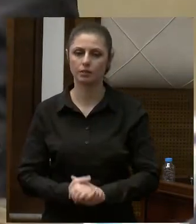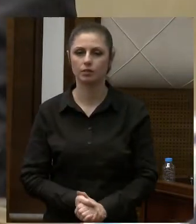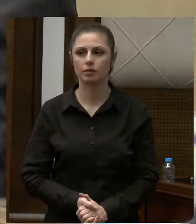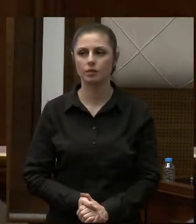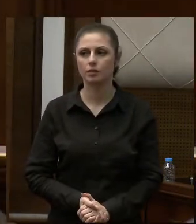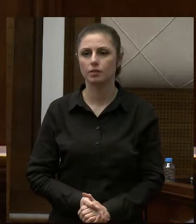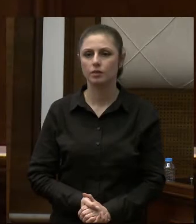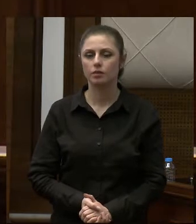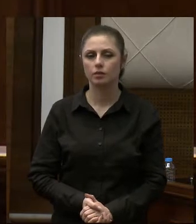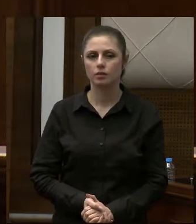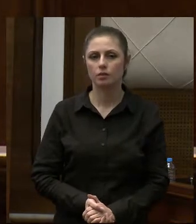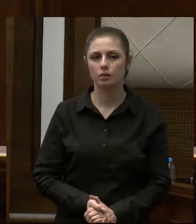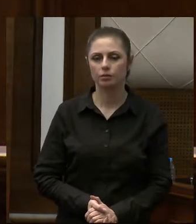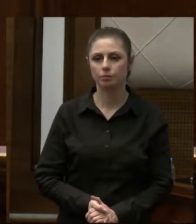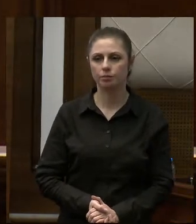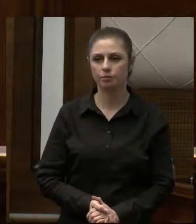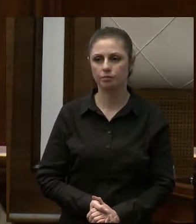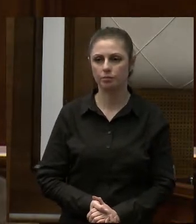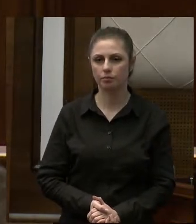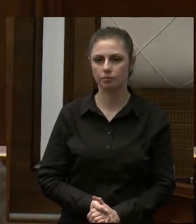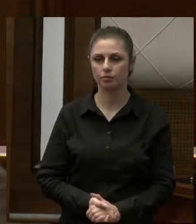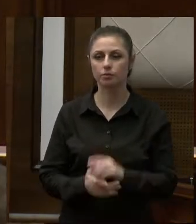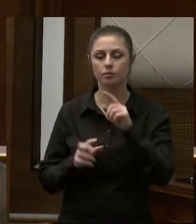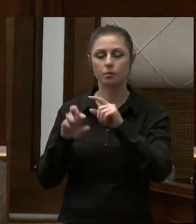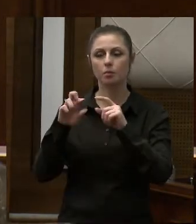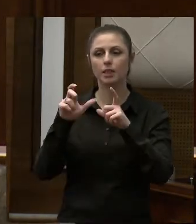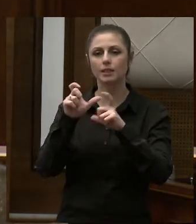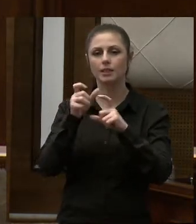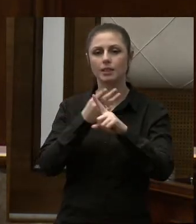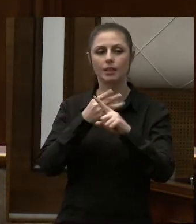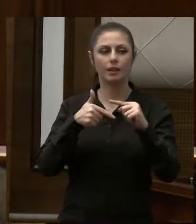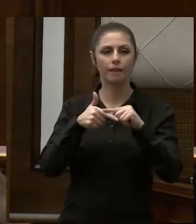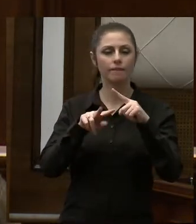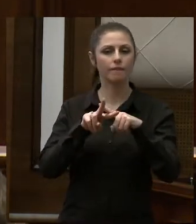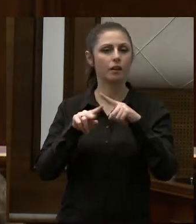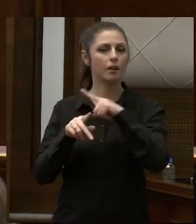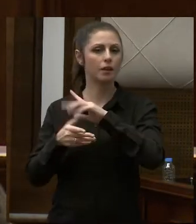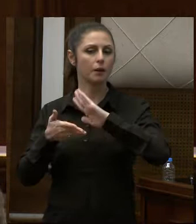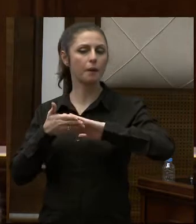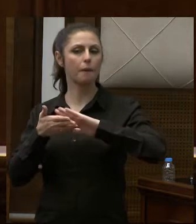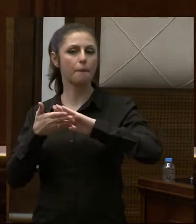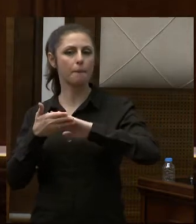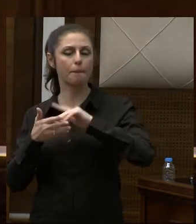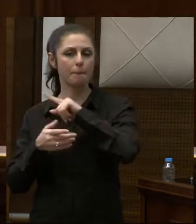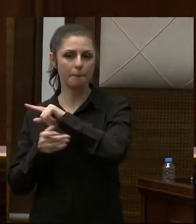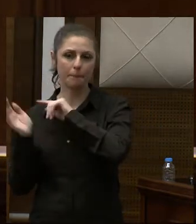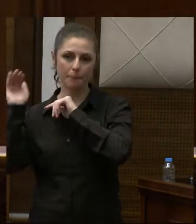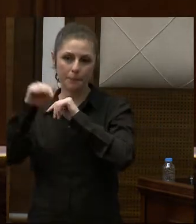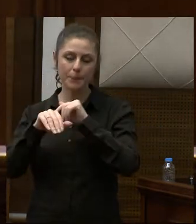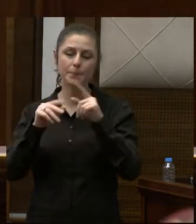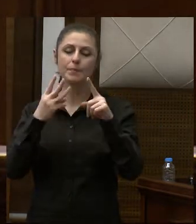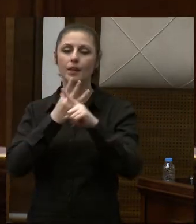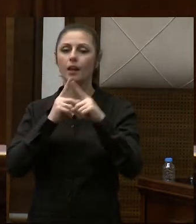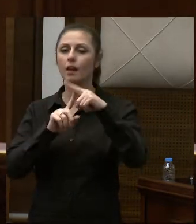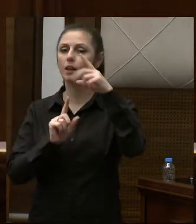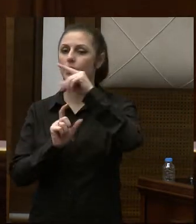Teşekkür ederim. Plan ve Proje Müdürlüğü'ne Sefa, daha önceki bizim Sefa arkadaşımız bir ara Meclisüne kurucu gitmişti. Etüt Proje Müdürlüğü'ne